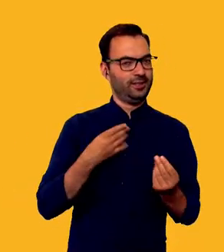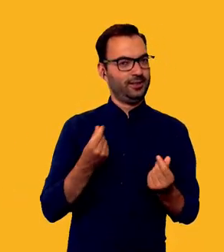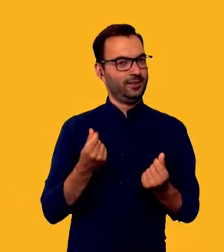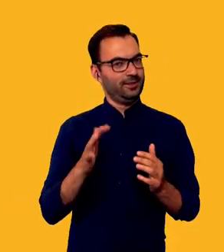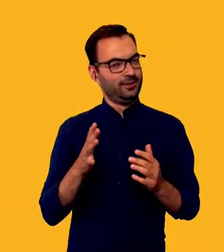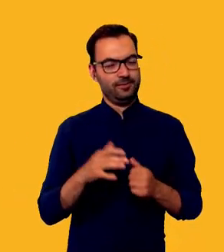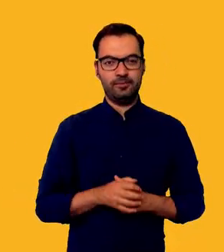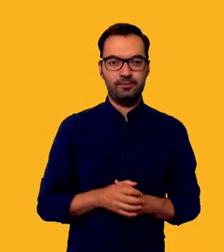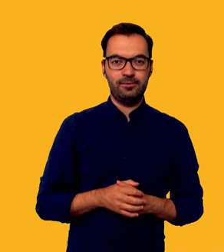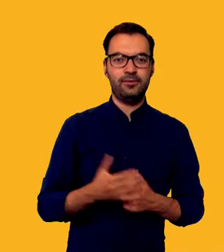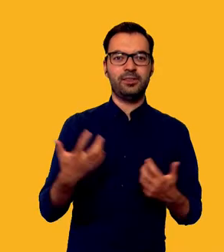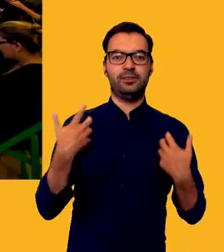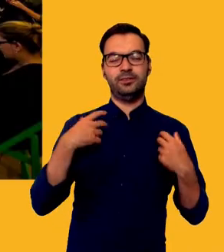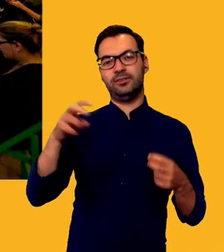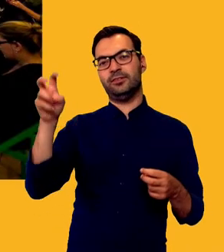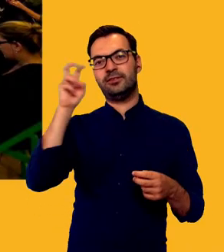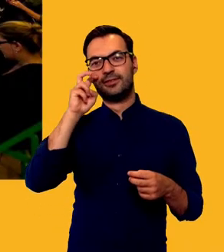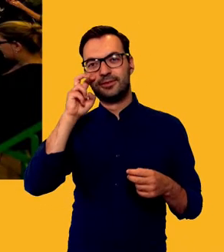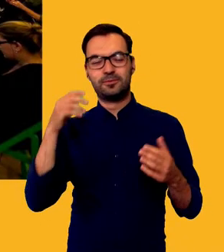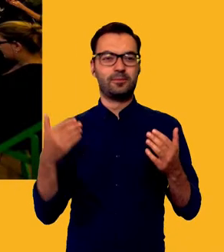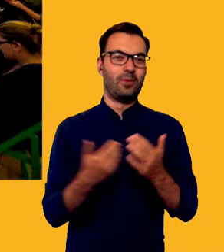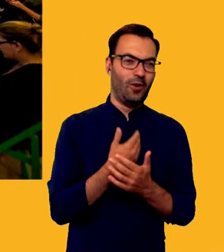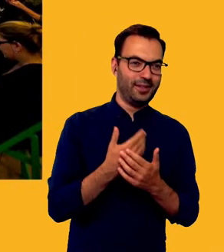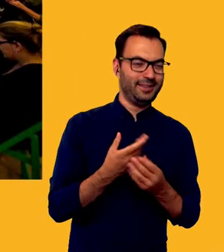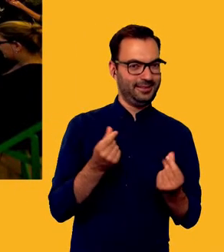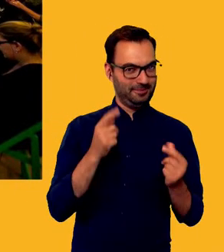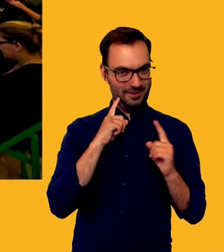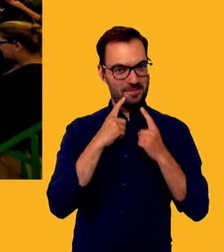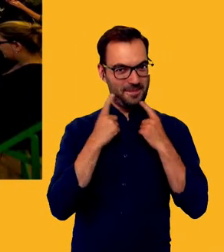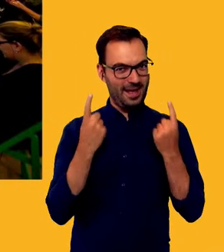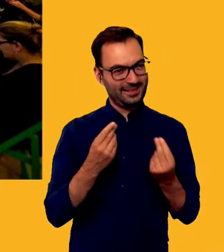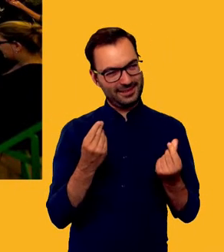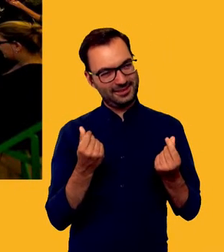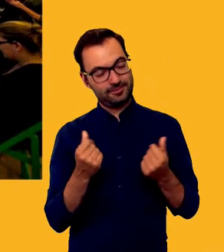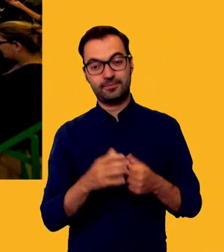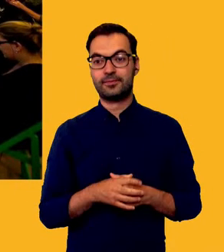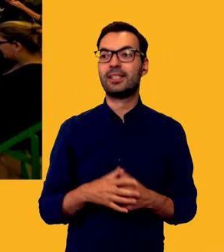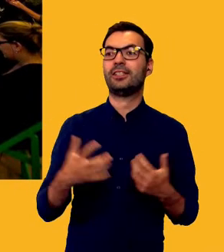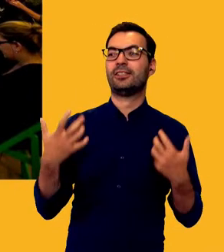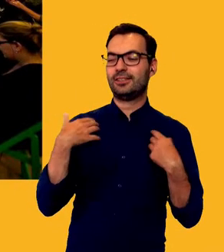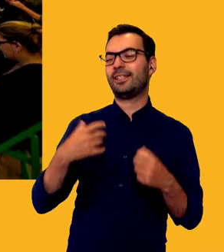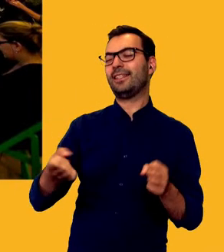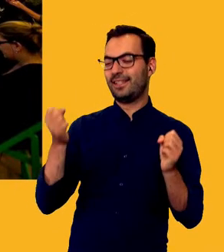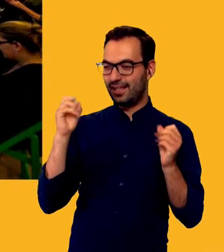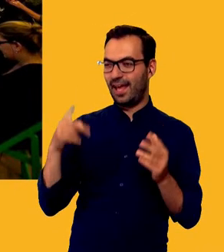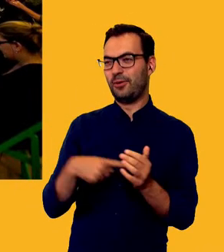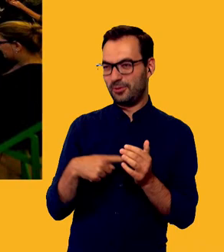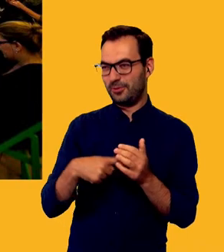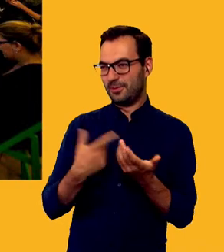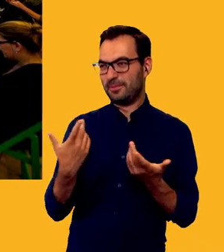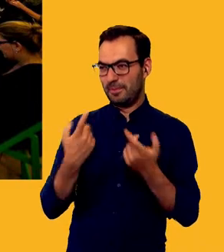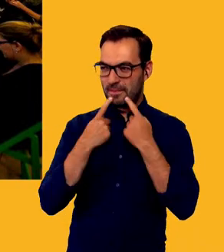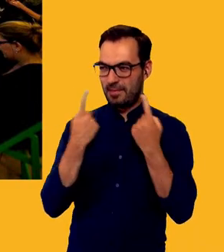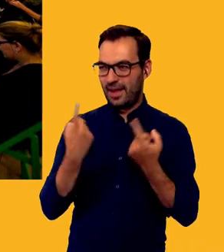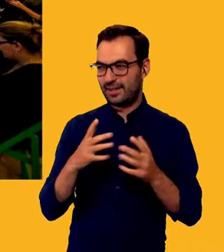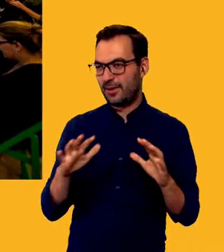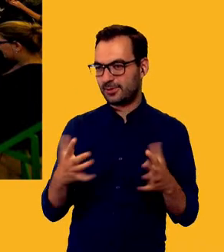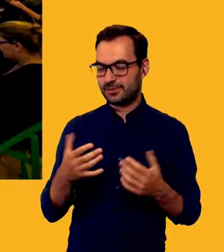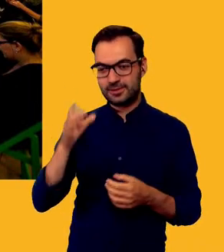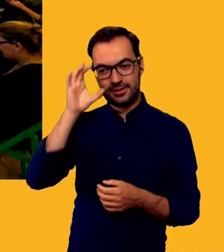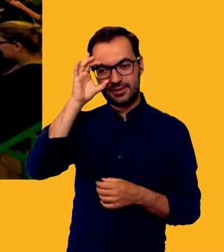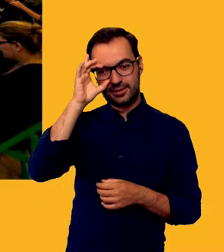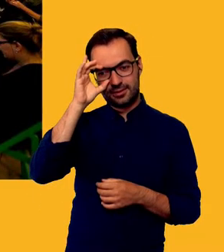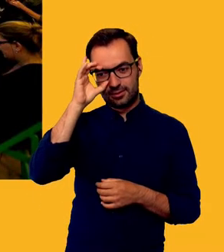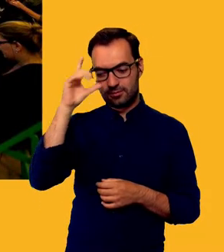było życie w luksusie i w świecie mody. Ale oczywiście, że życie to bajka, dlatego że tak naprawdę musimy sobie zawsze